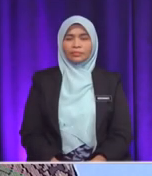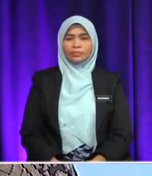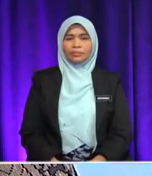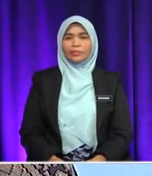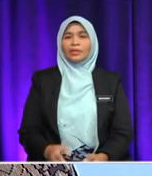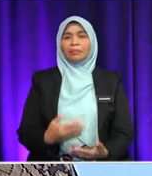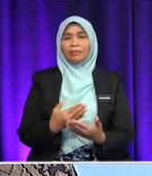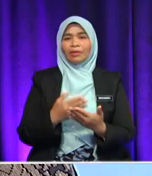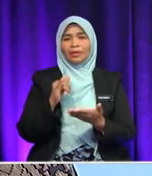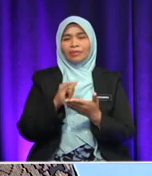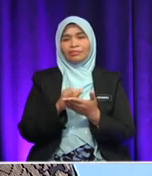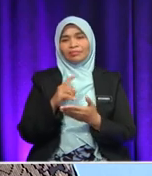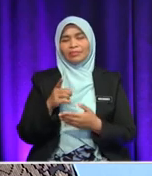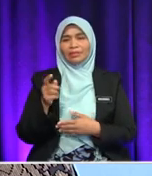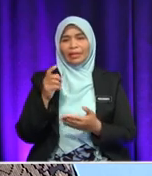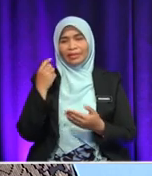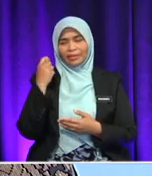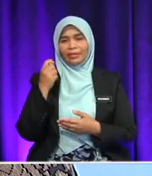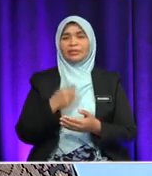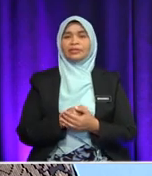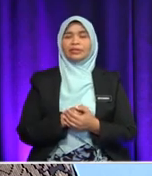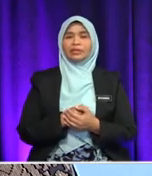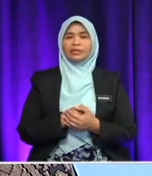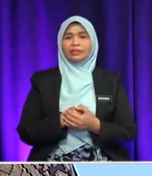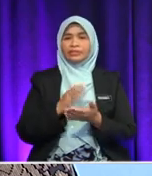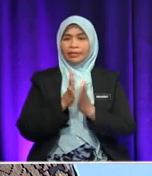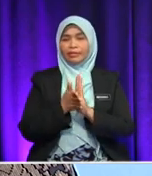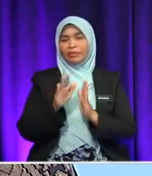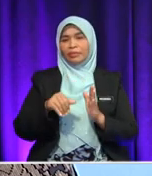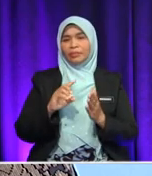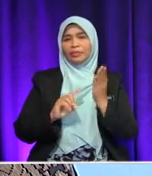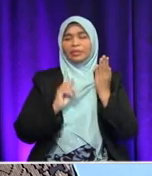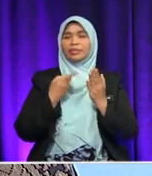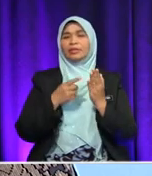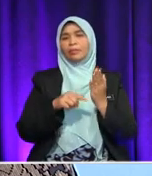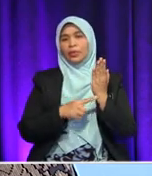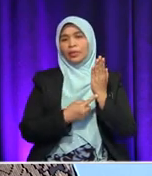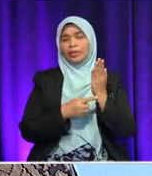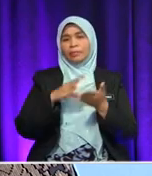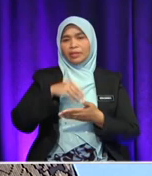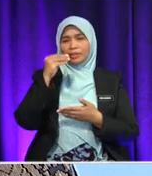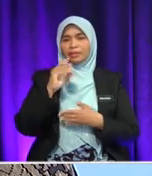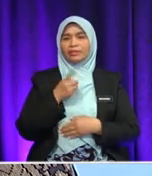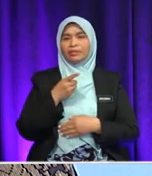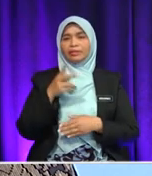bayi itu dia profile guru kita pada hari ini ya Jadi sebelum kita tidak memulihkan pembelajaran matematika